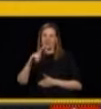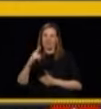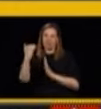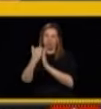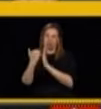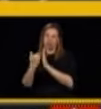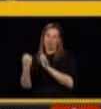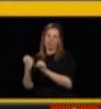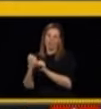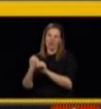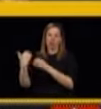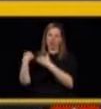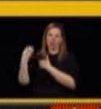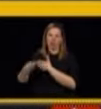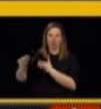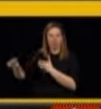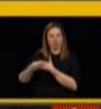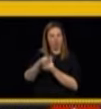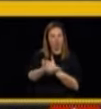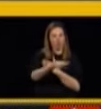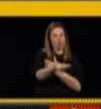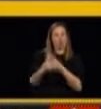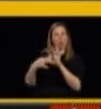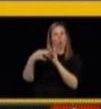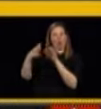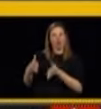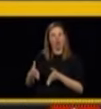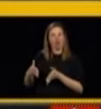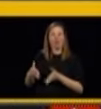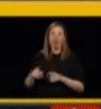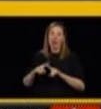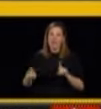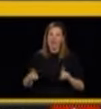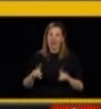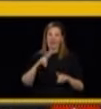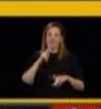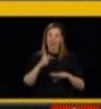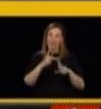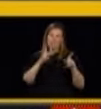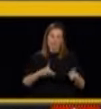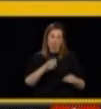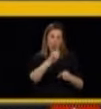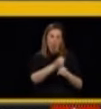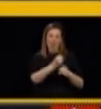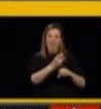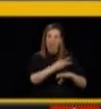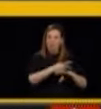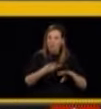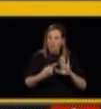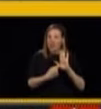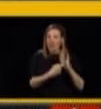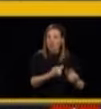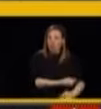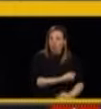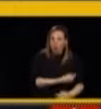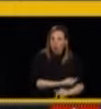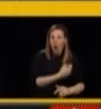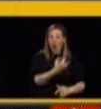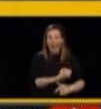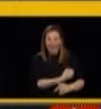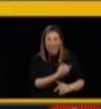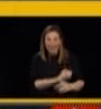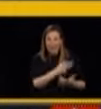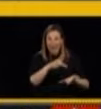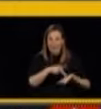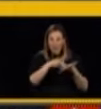elle là, qui organise, qui coordonne. Mais il demeure que nos professionnels, les médecins, les infirmières et les préposés